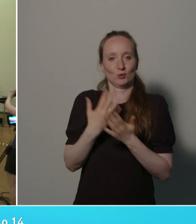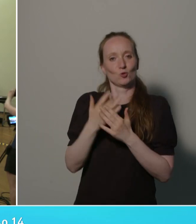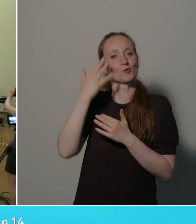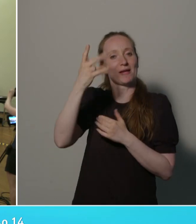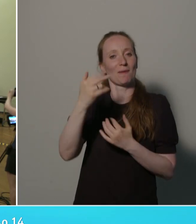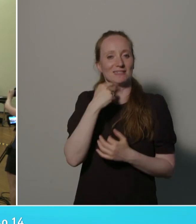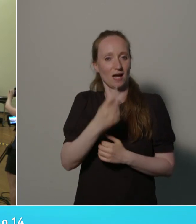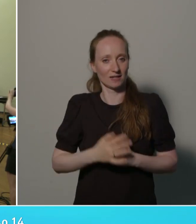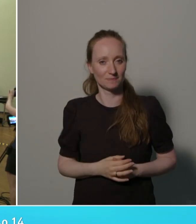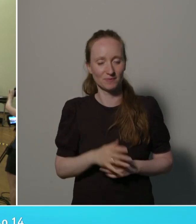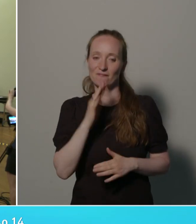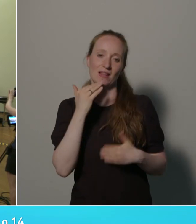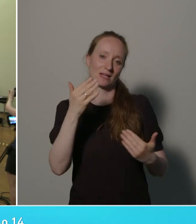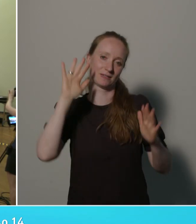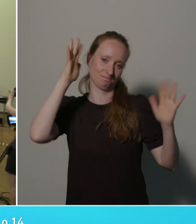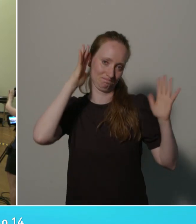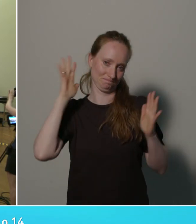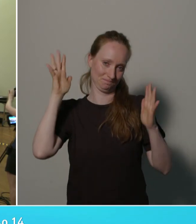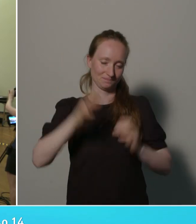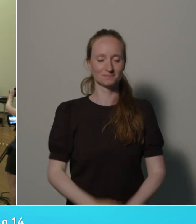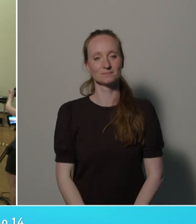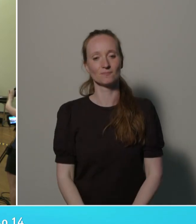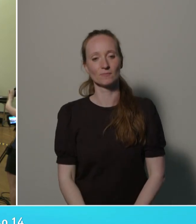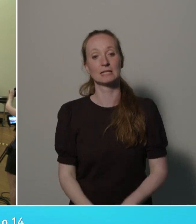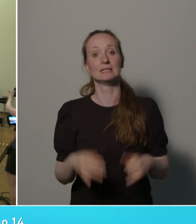Das Wort hat nun Herr Gliesing.